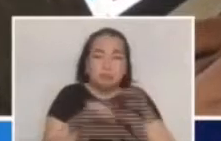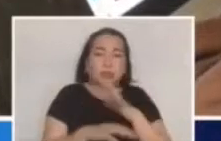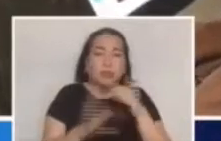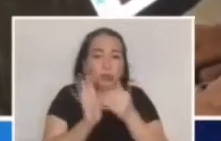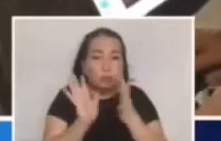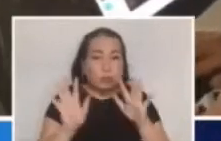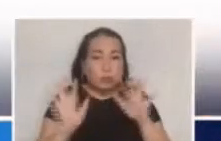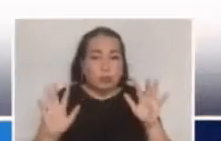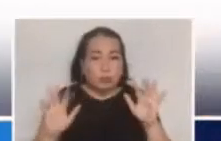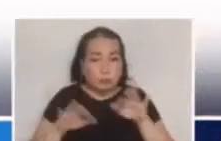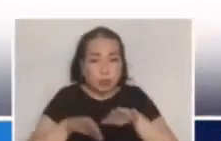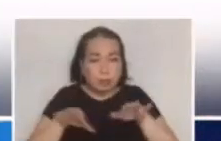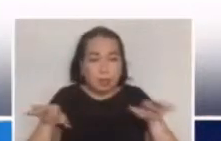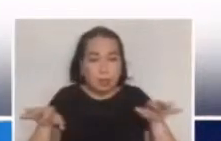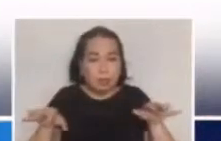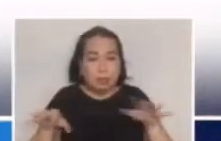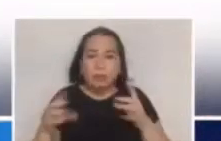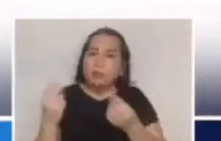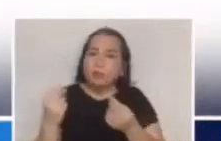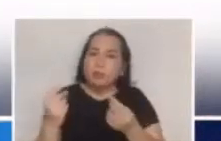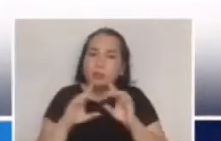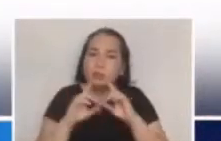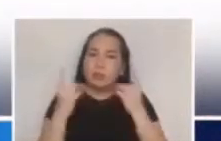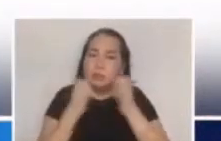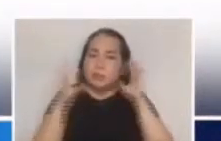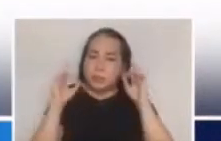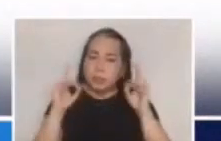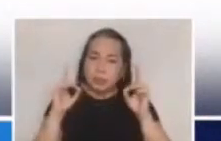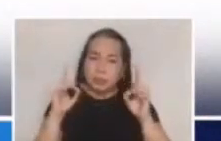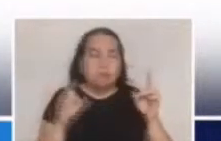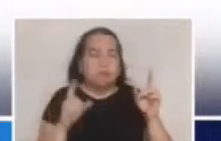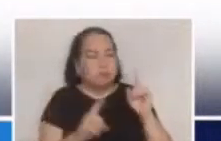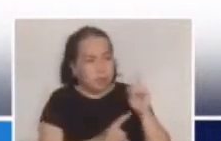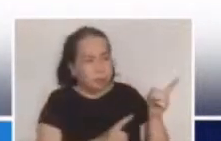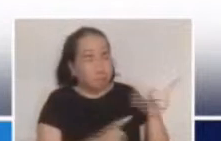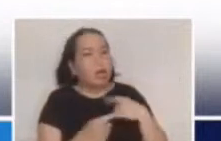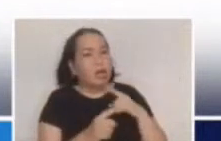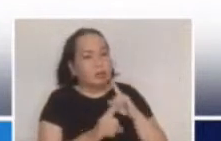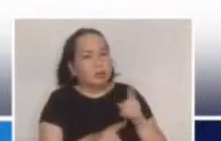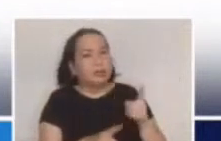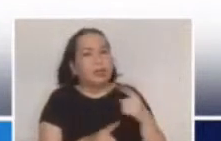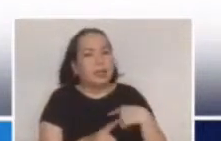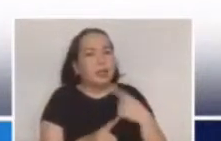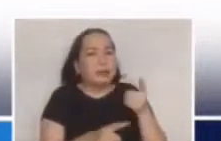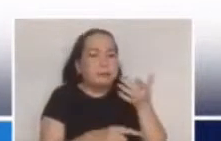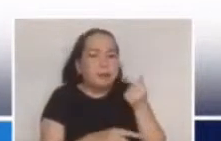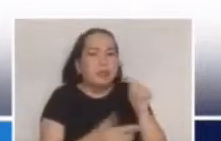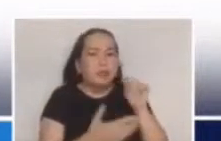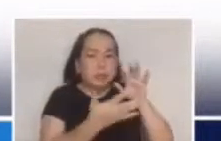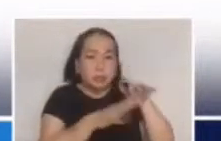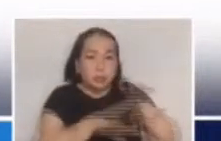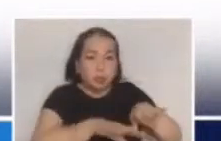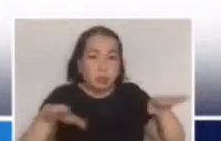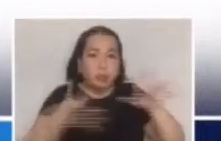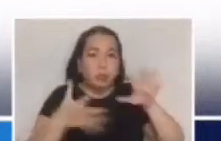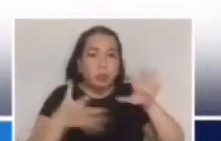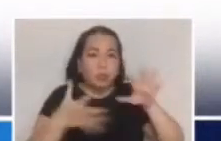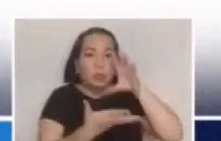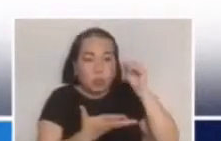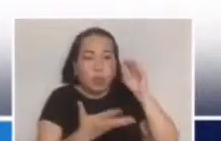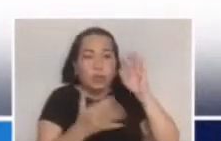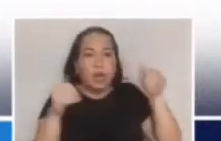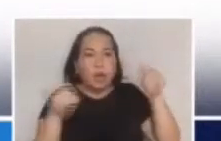Resources at saka Bureau of Curriculum Development. So, we will ensure that all the